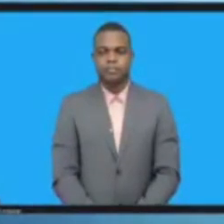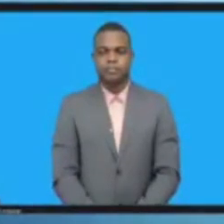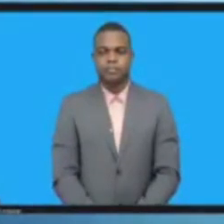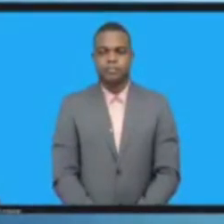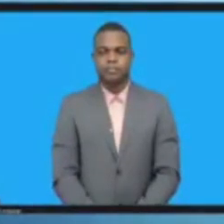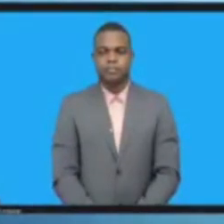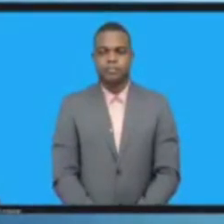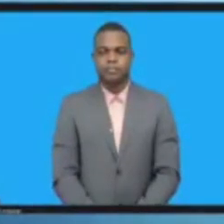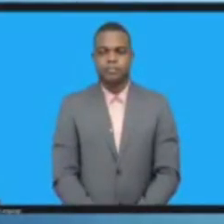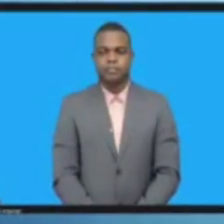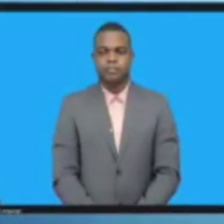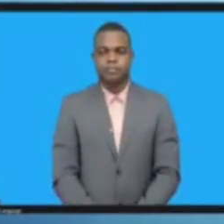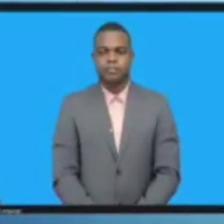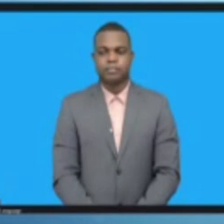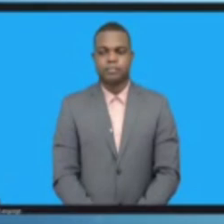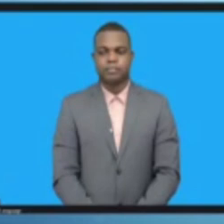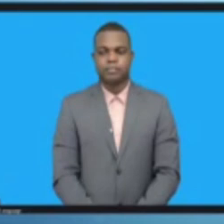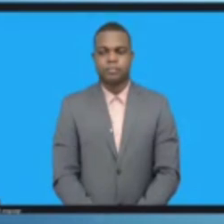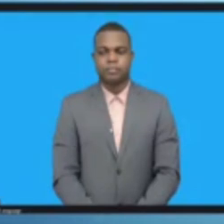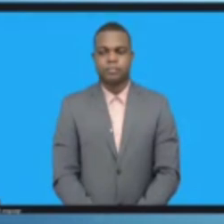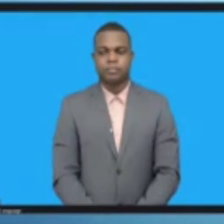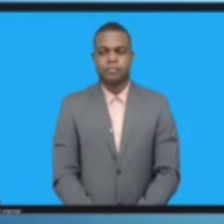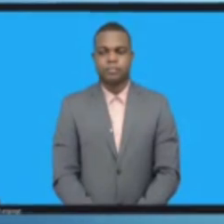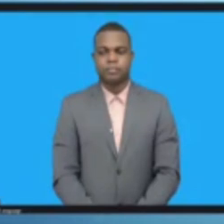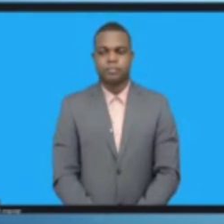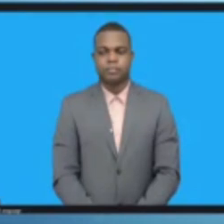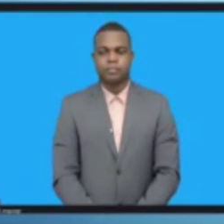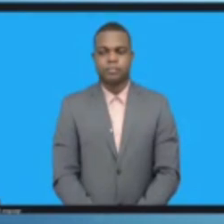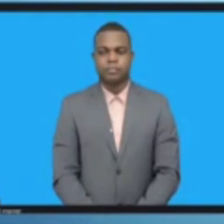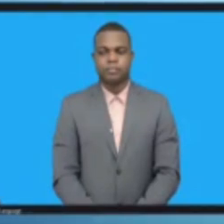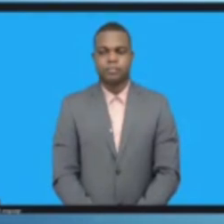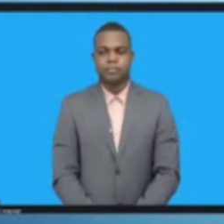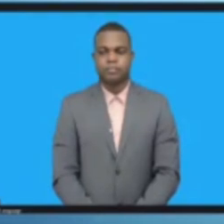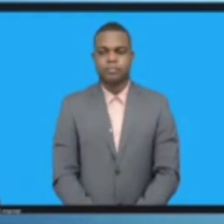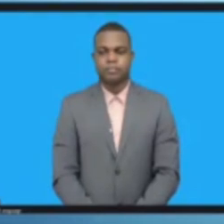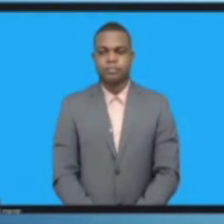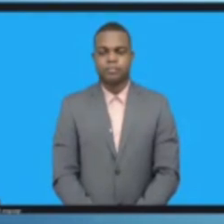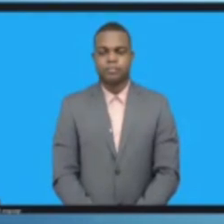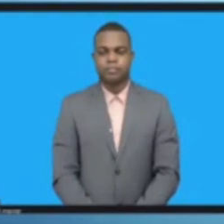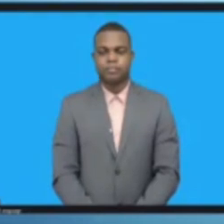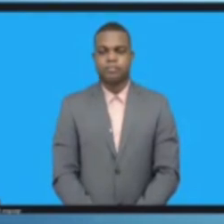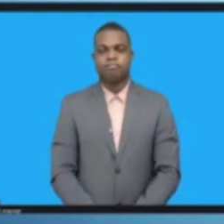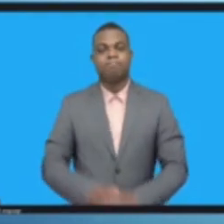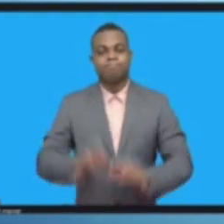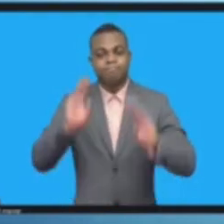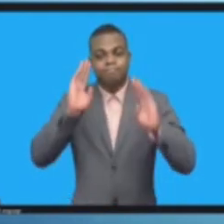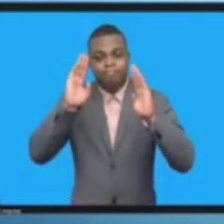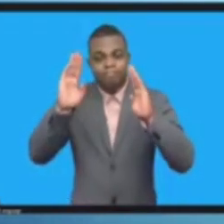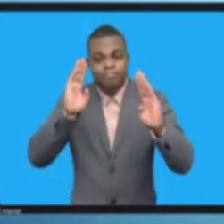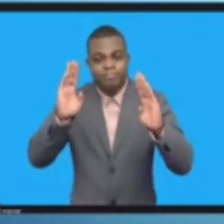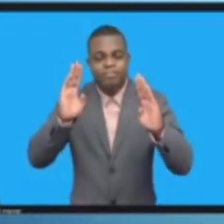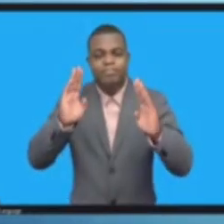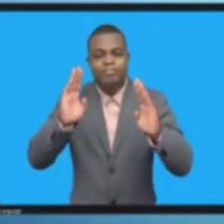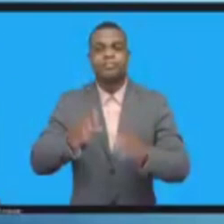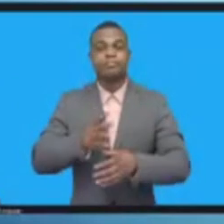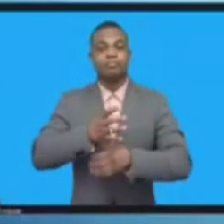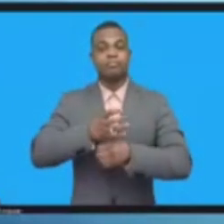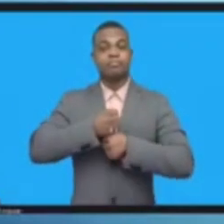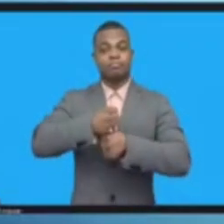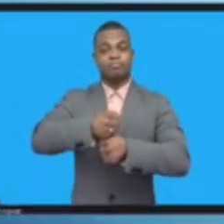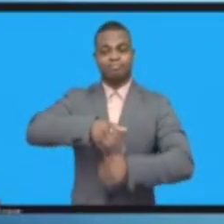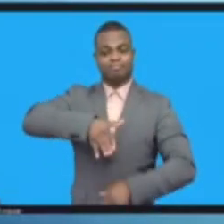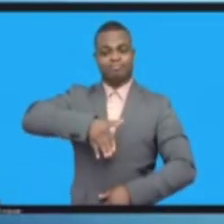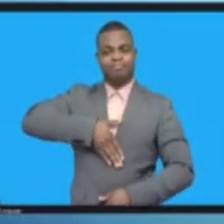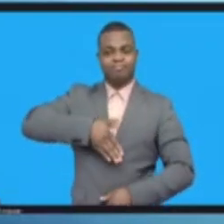Bien, Excellences, distingués délégués, Mesdames et Messieurs, soyez les bienvenus à cette session d'ouverture